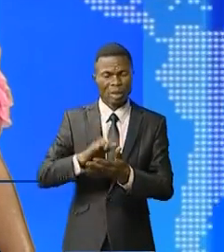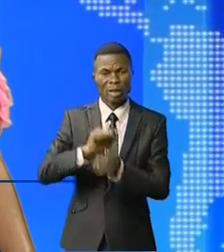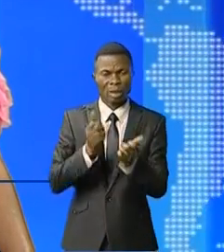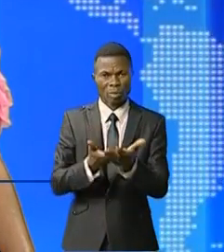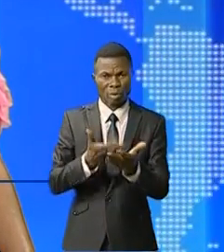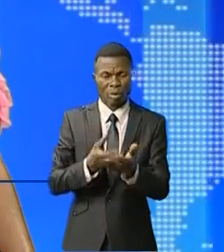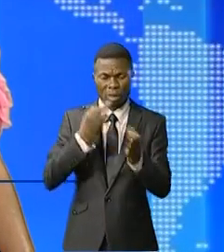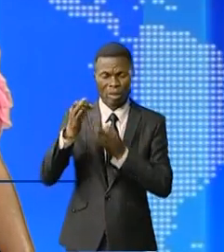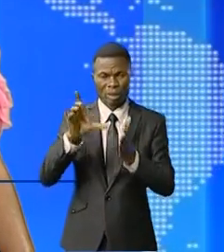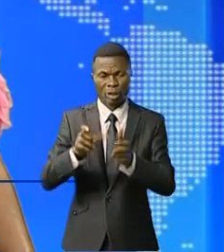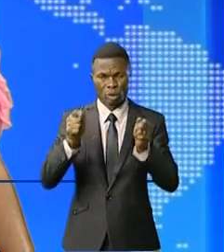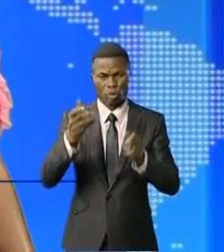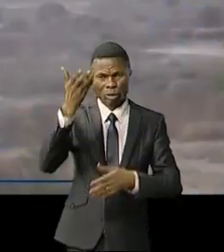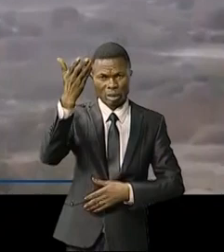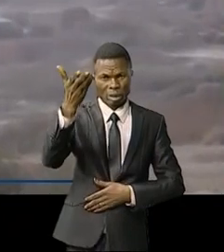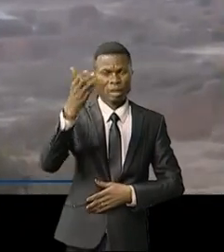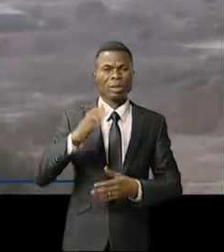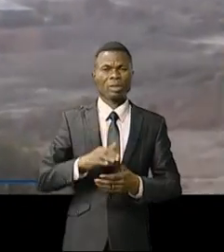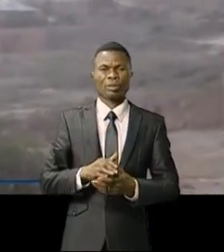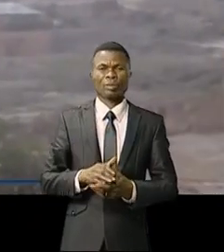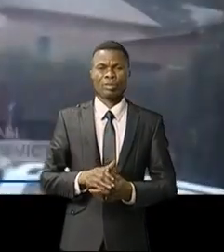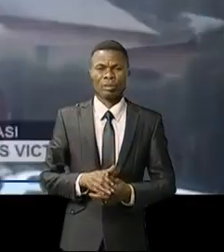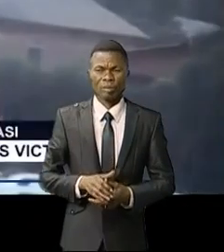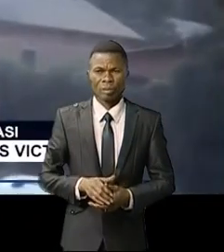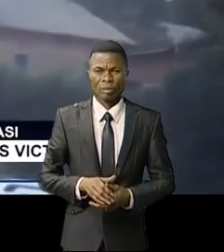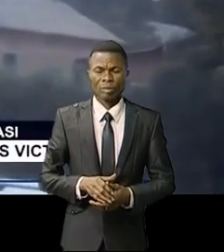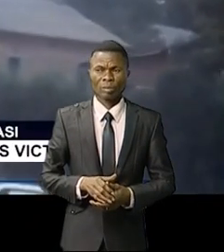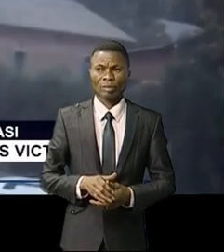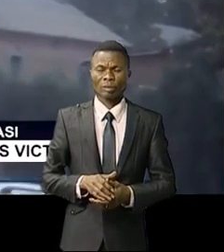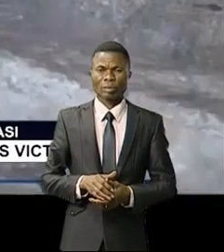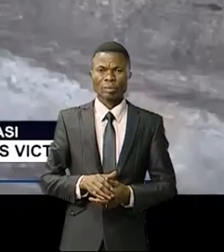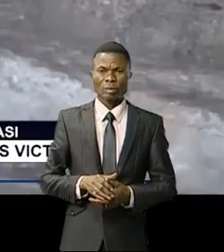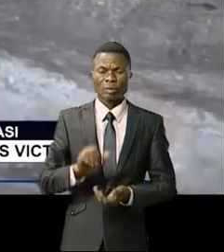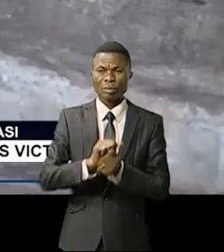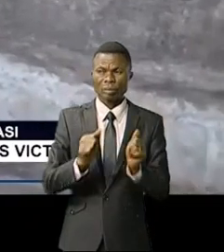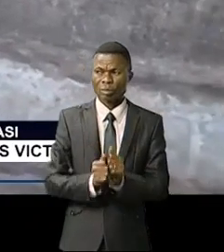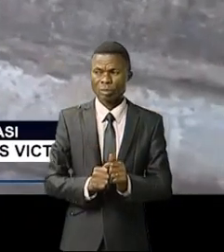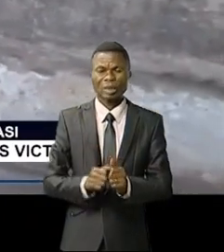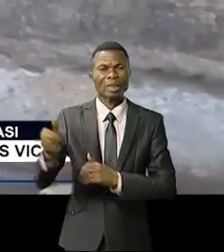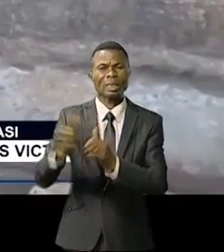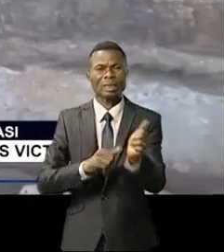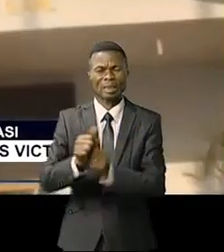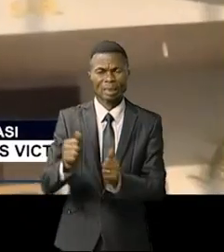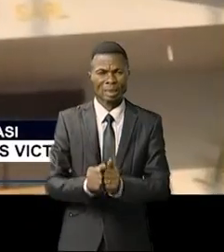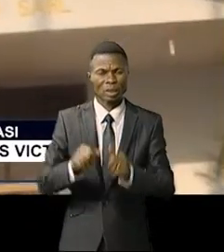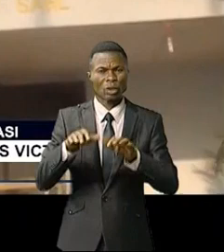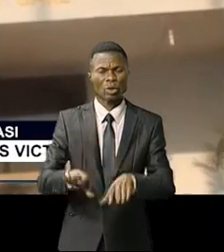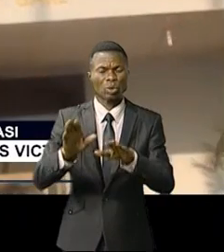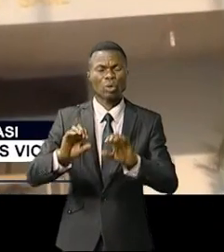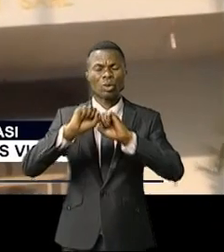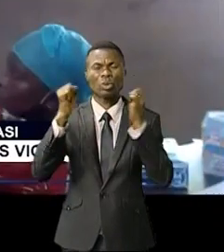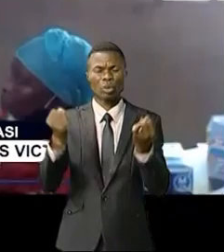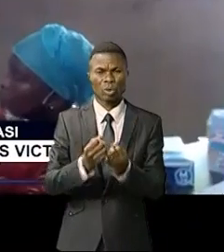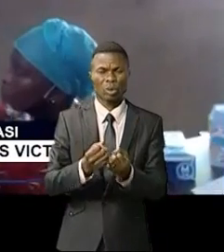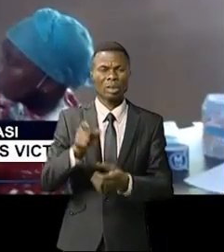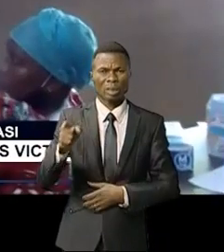D'autres précisions dans ces reportages. 1500 habitants ayant été exposés à la pollution causée par l'entreprise Saint-LMCC